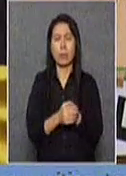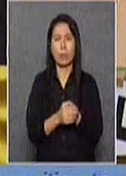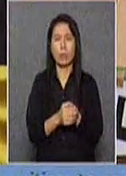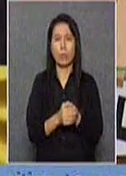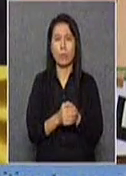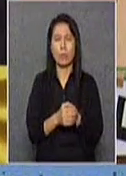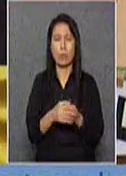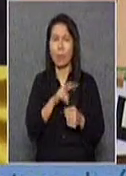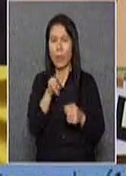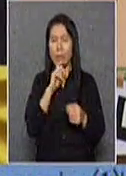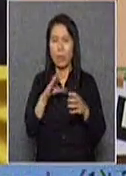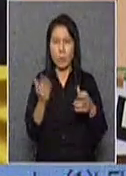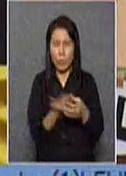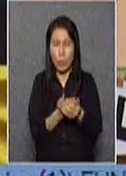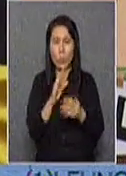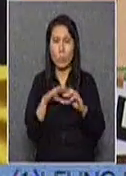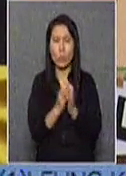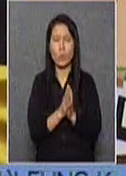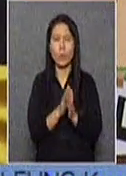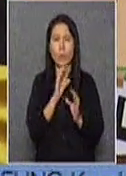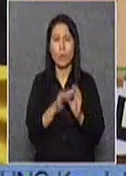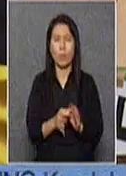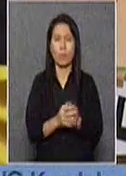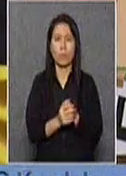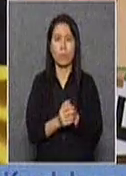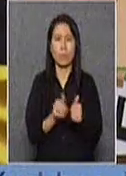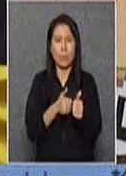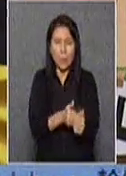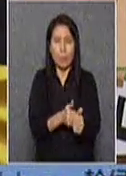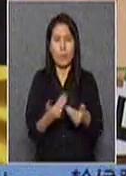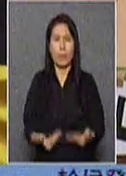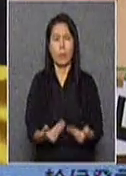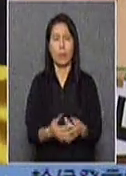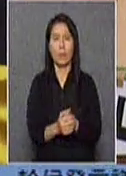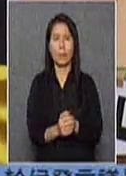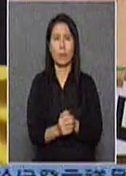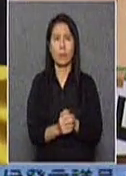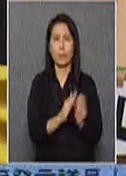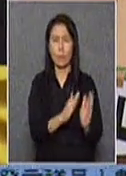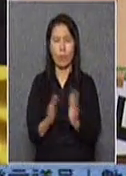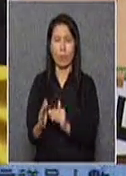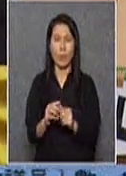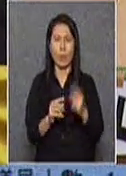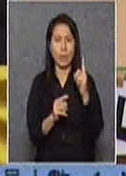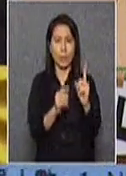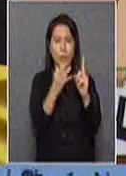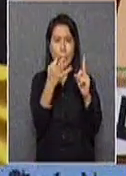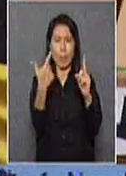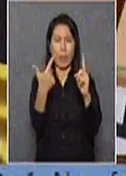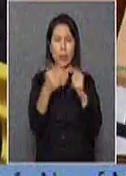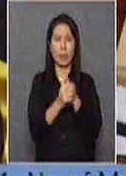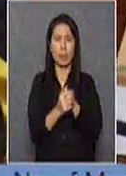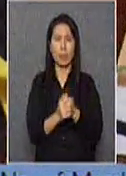係就返呢個總目啊，即係如果係按現時呢一個嘅安排，總目138係呢個